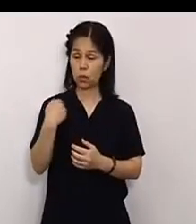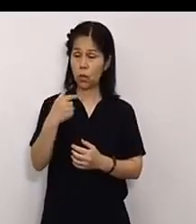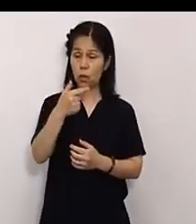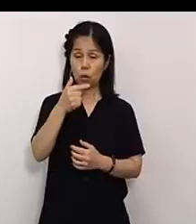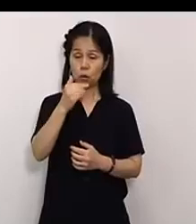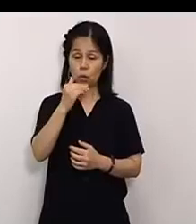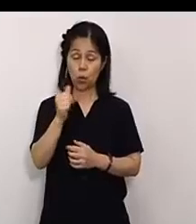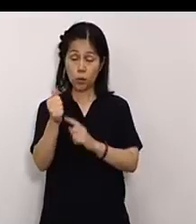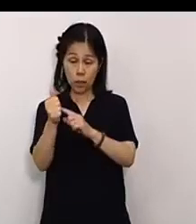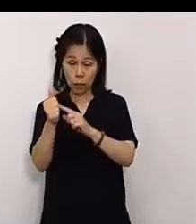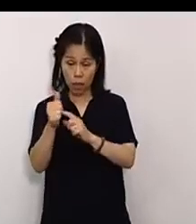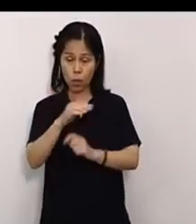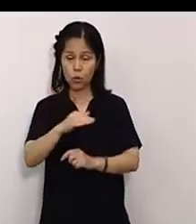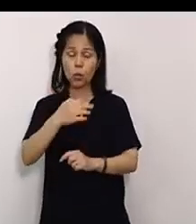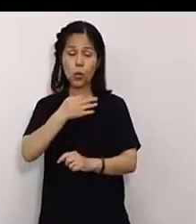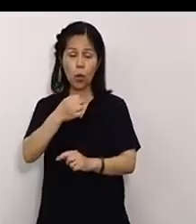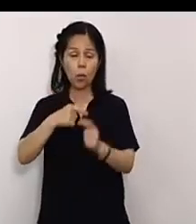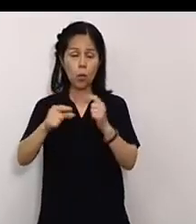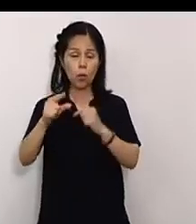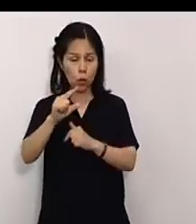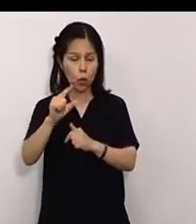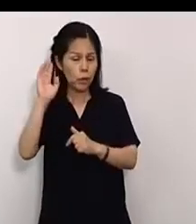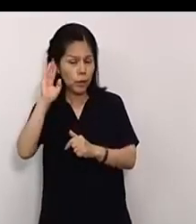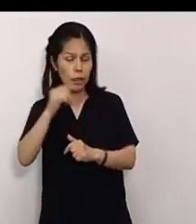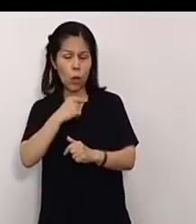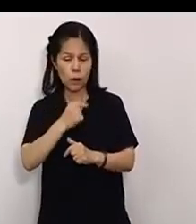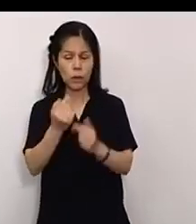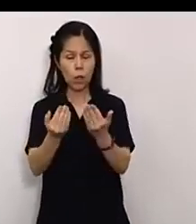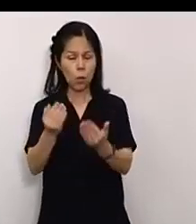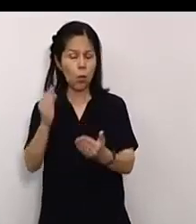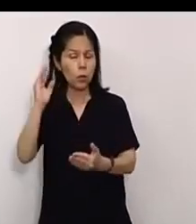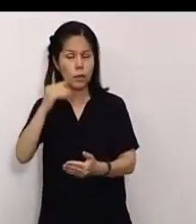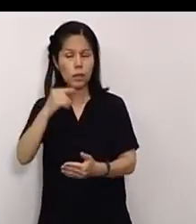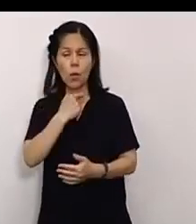どもの声をもっと学校で反映すべきだということですけど、